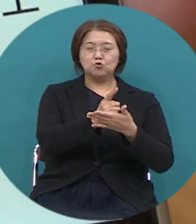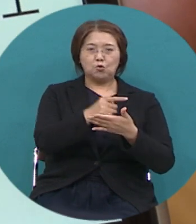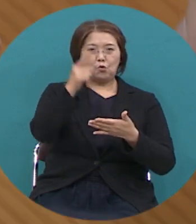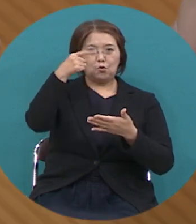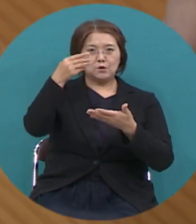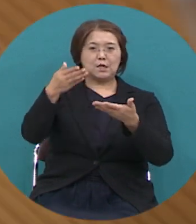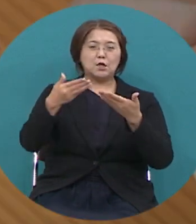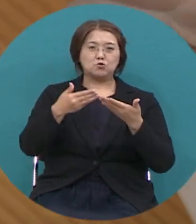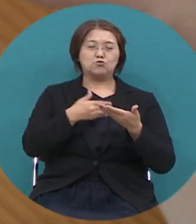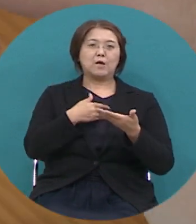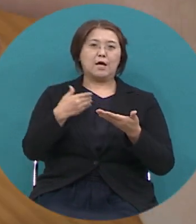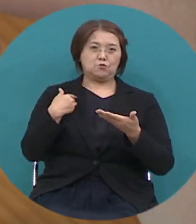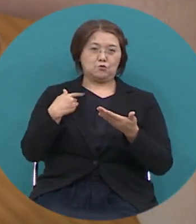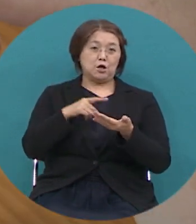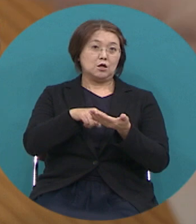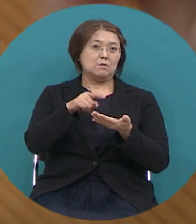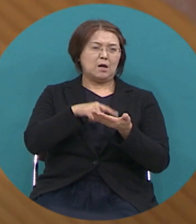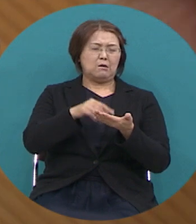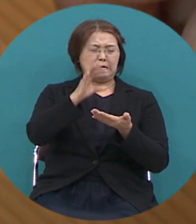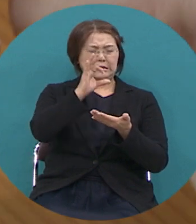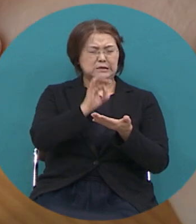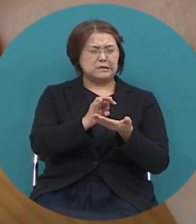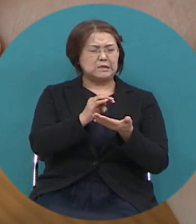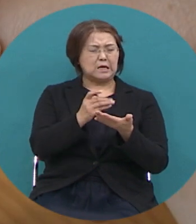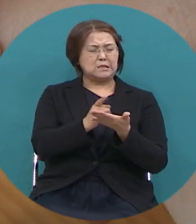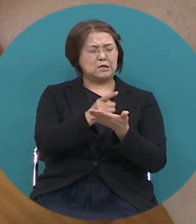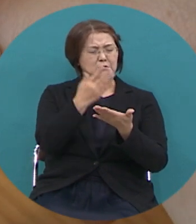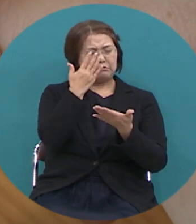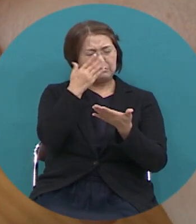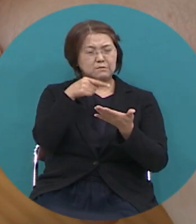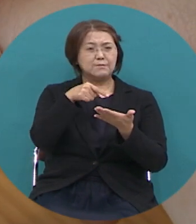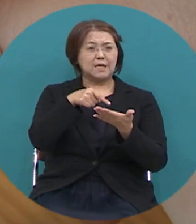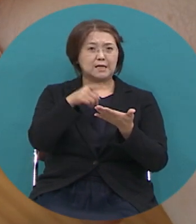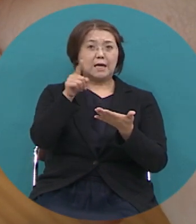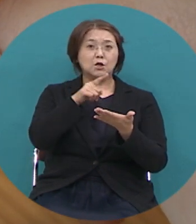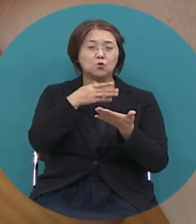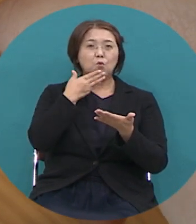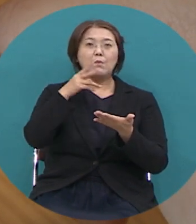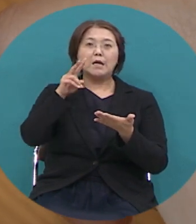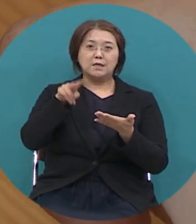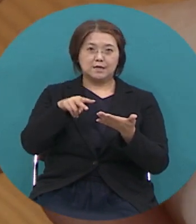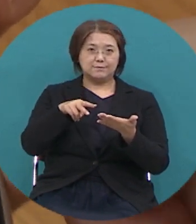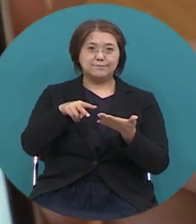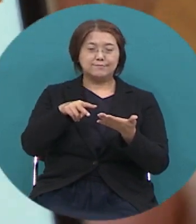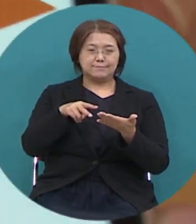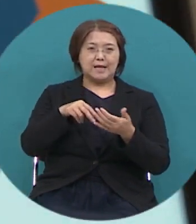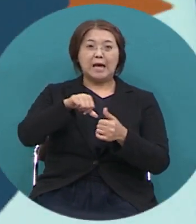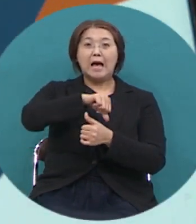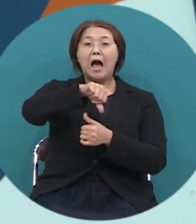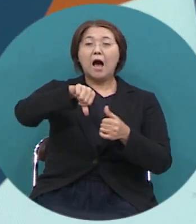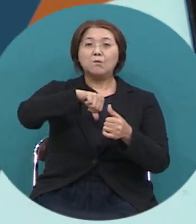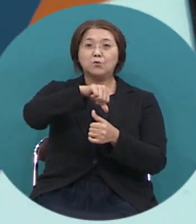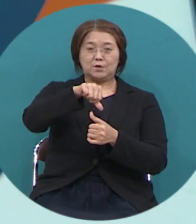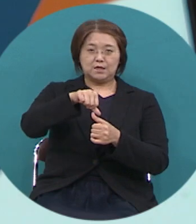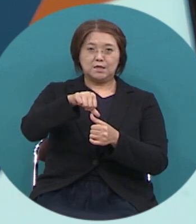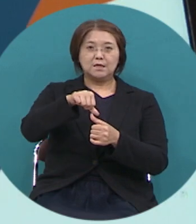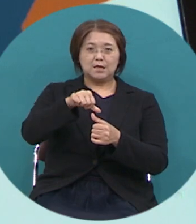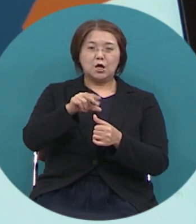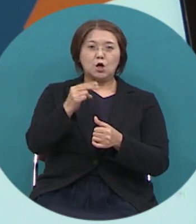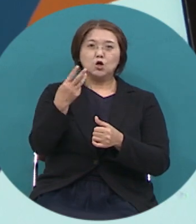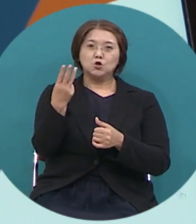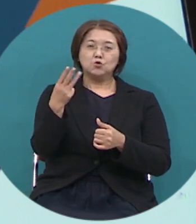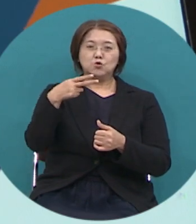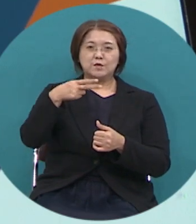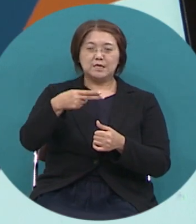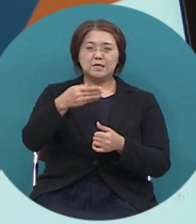ます。スマホだと小さな字や地図が見えにくいという人にも便利です。アプリストアからユニボイスブ